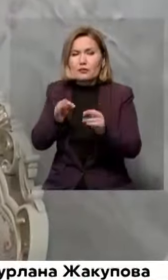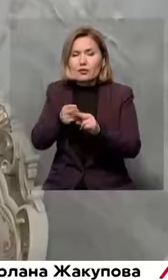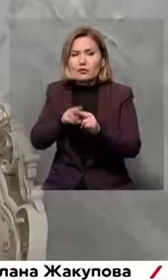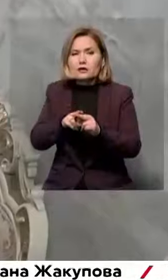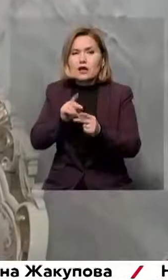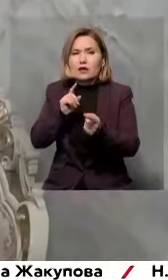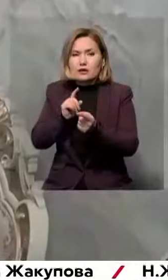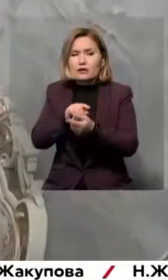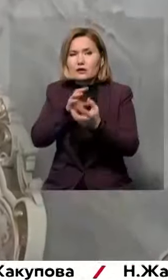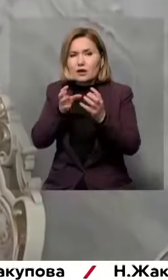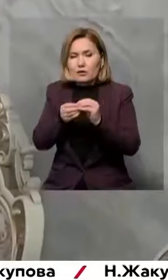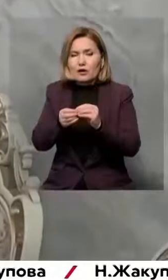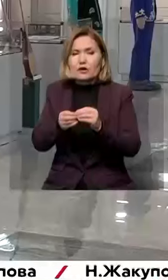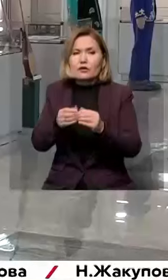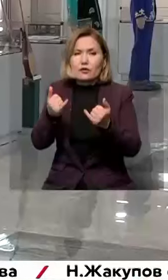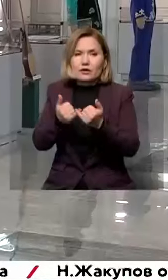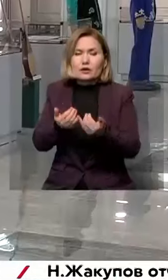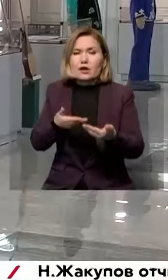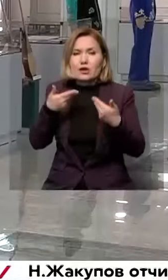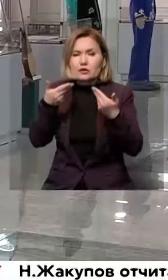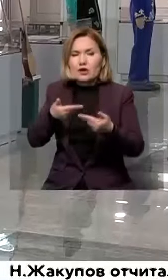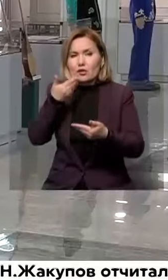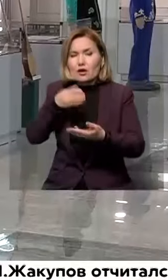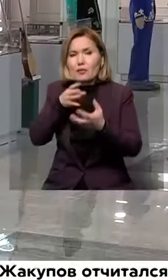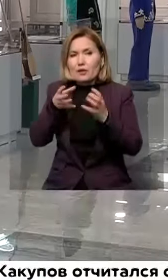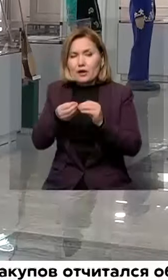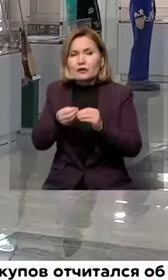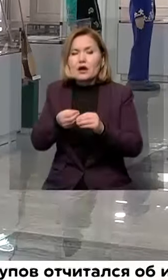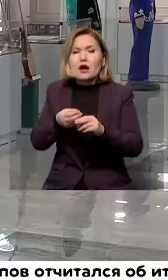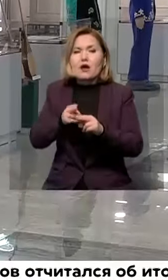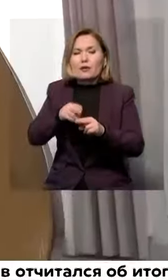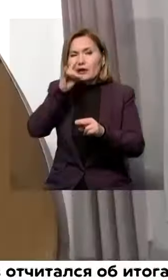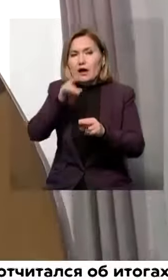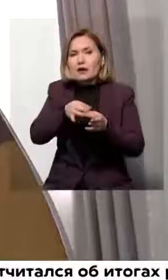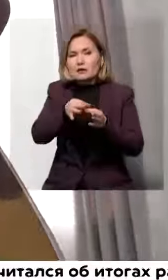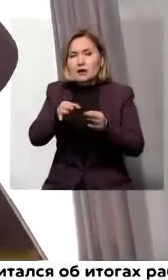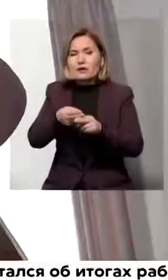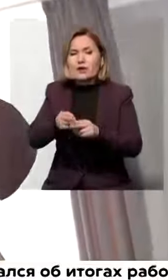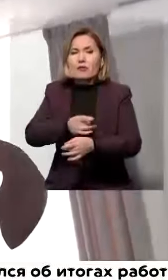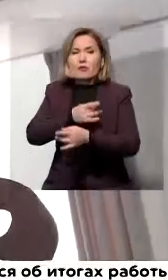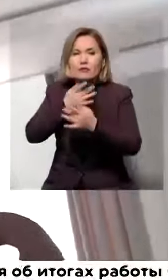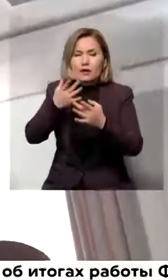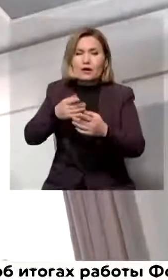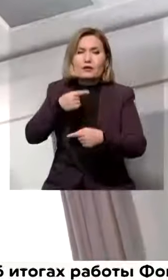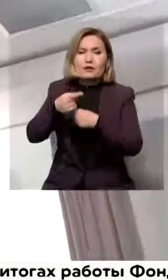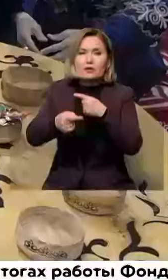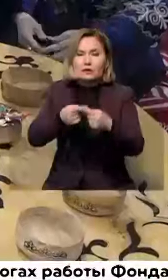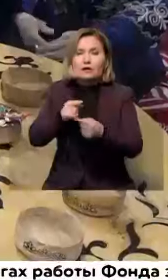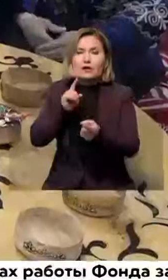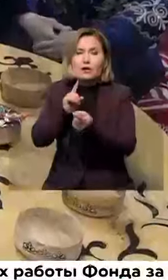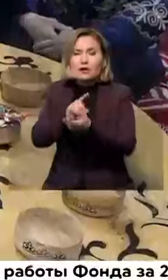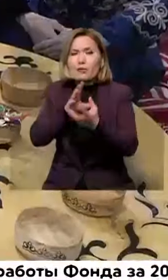қонақтарға ұсынатын көже. Амал немесе көрісу айты Қазақстанның батыс өңірінде ежелден келе жатқан дәстүр. Ғалымдарының